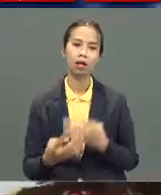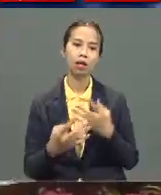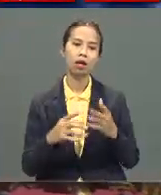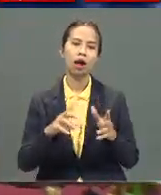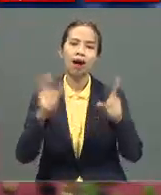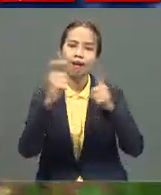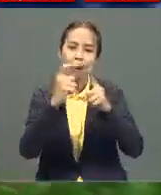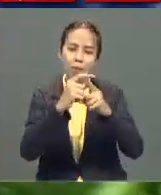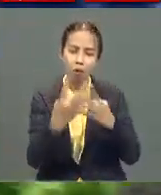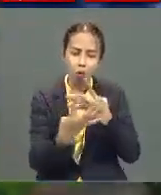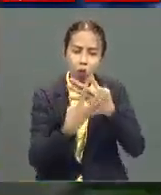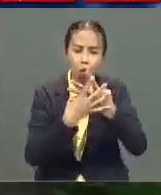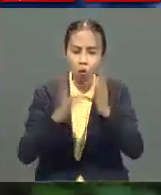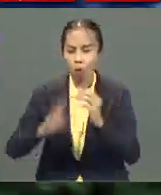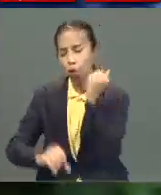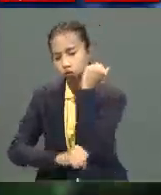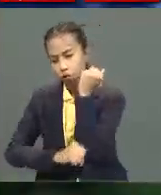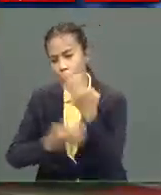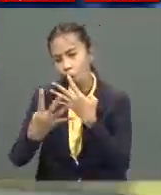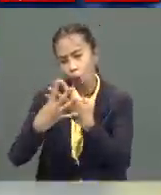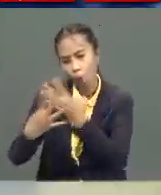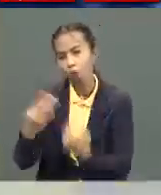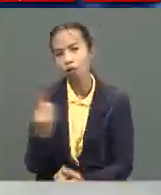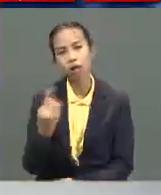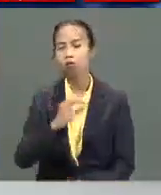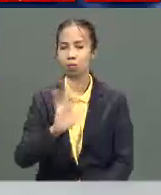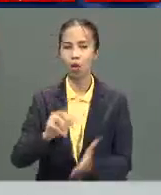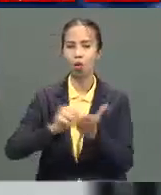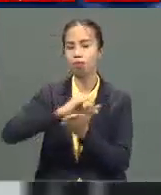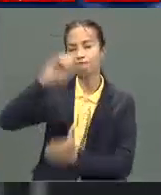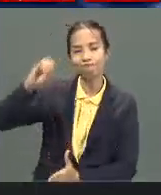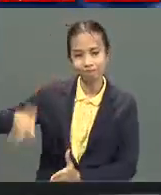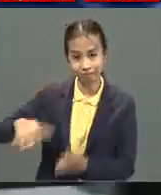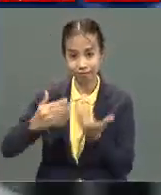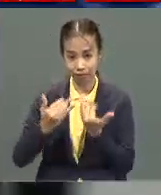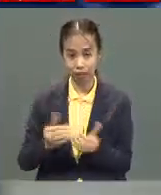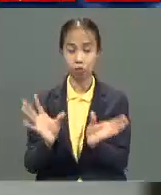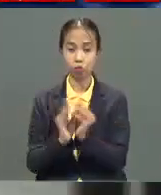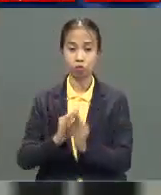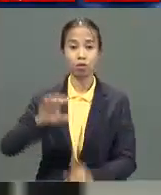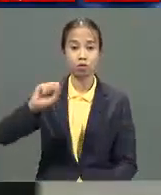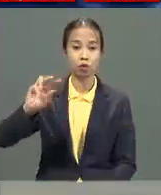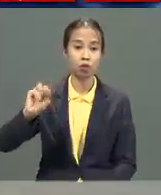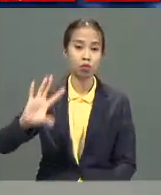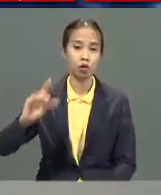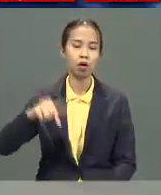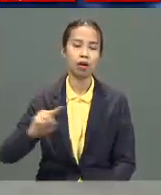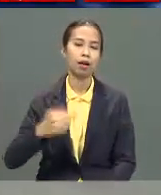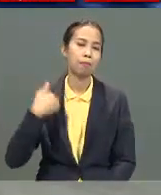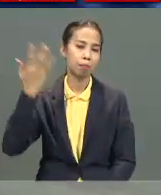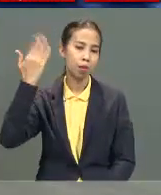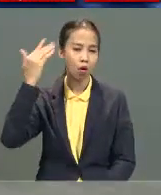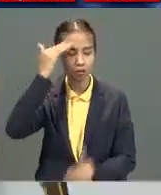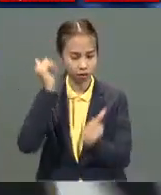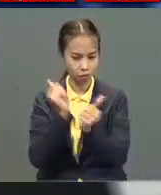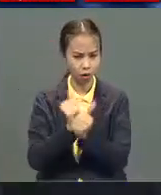ไว้ขังคนจนพร้อมเตรียมเชิญกรรมาธิการกฎหมายในสมัยสนช.ที่ตำรวจกลับคำให้การรวมถึงพยา